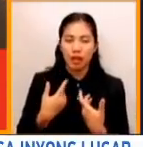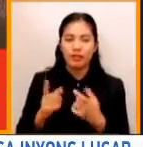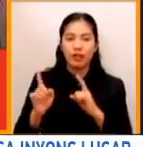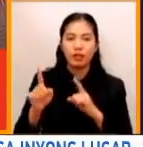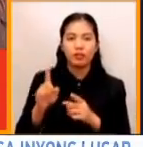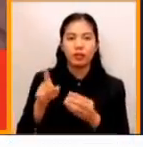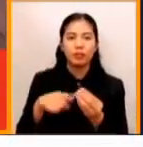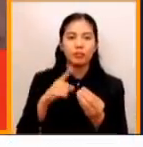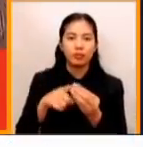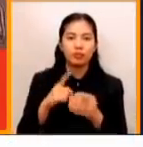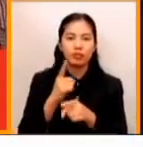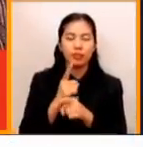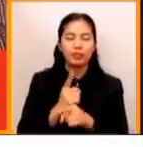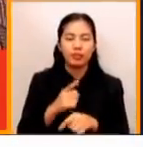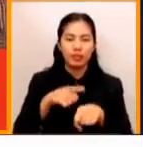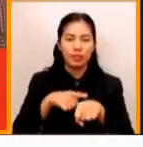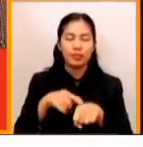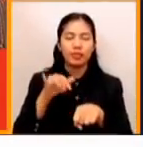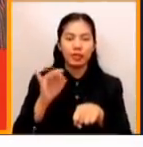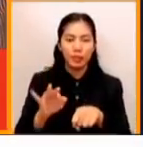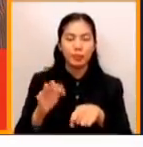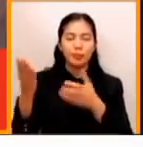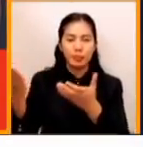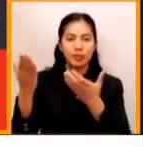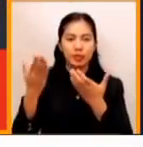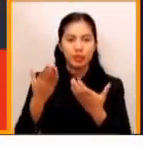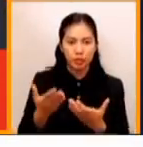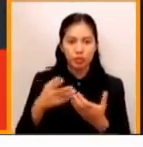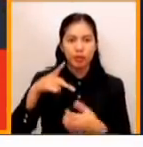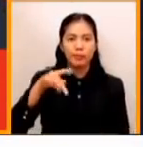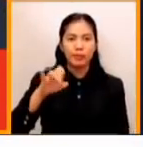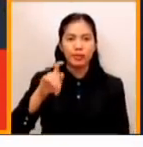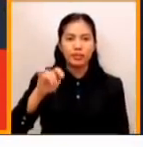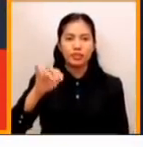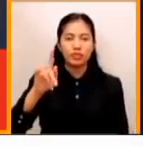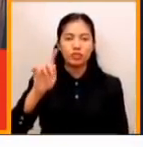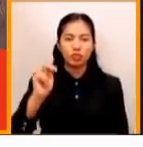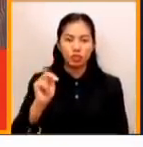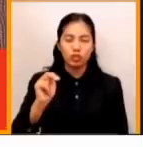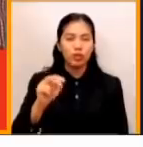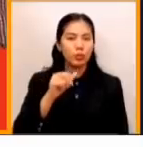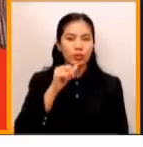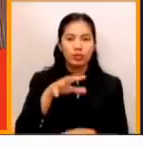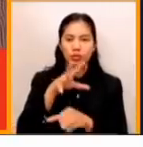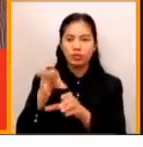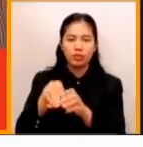petisyon. Hindi raw nakikisawsaw o makikisawsaw ang kanilang kampo sa maruming politika.